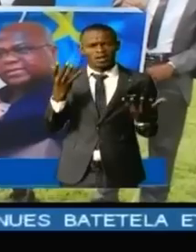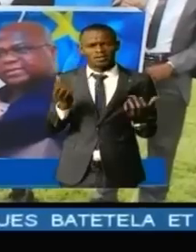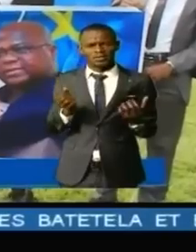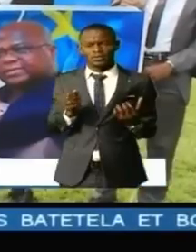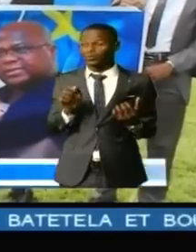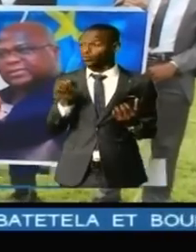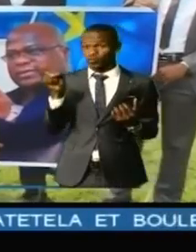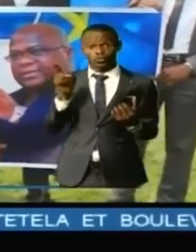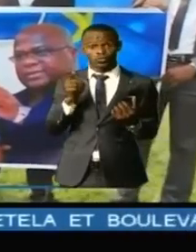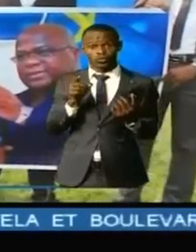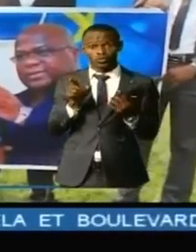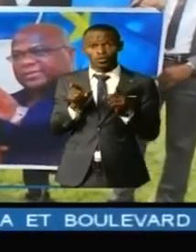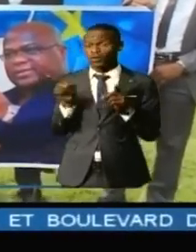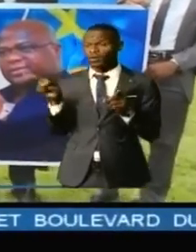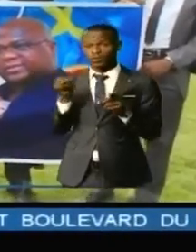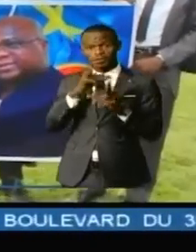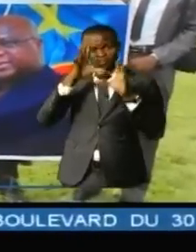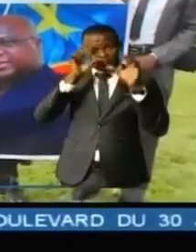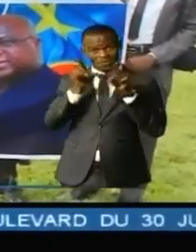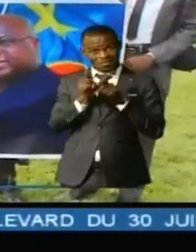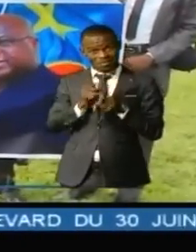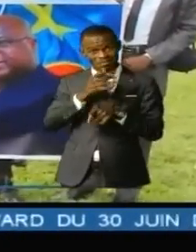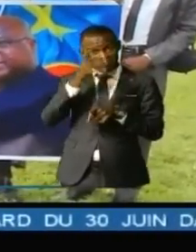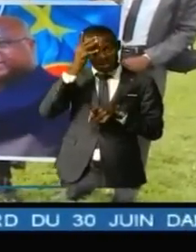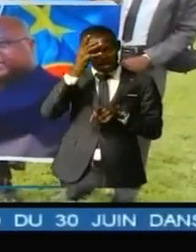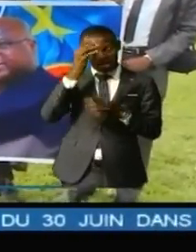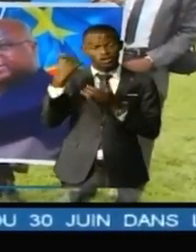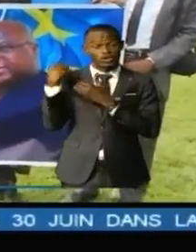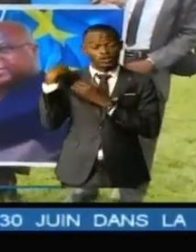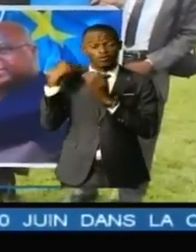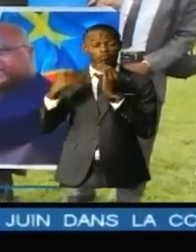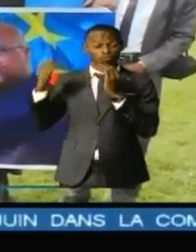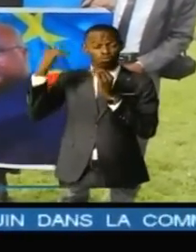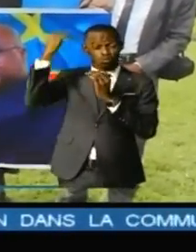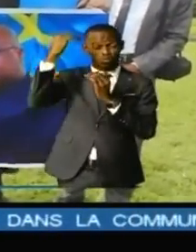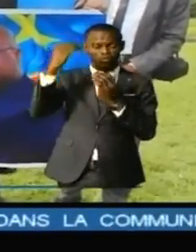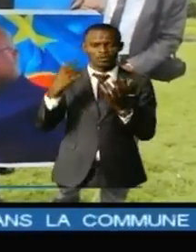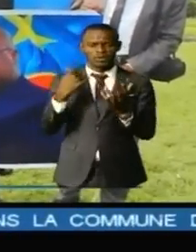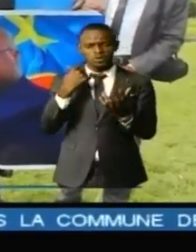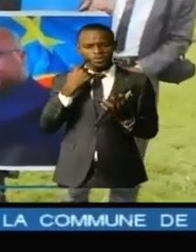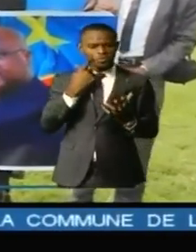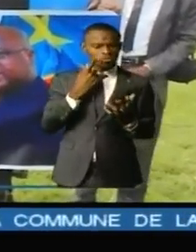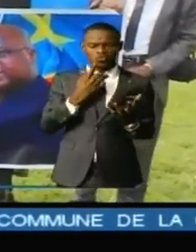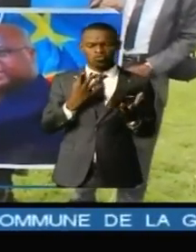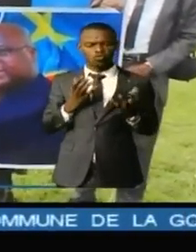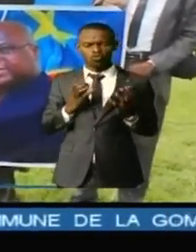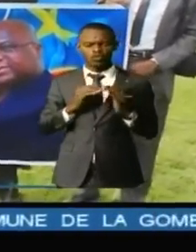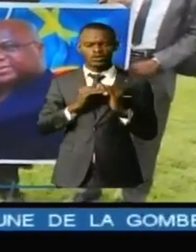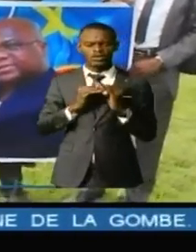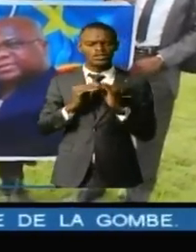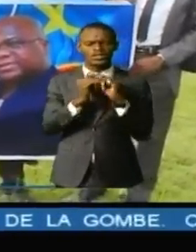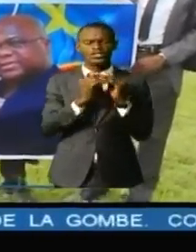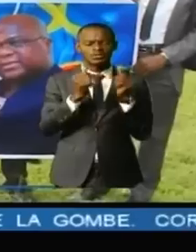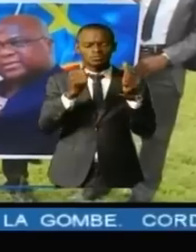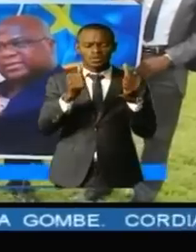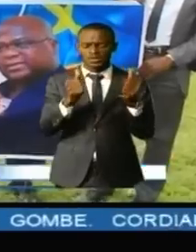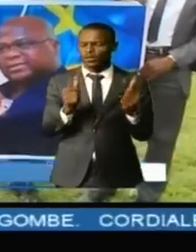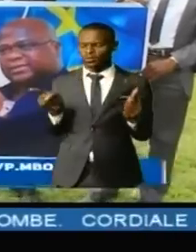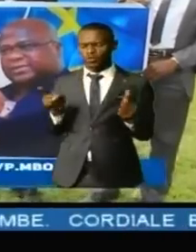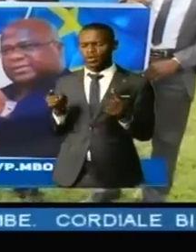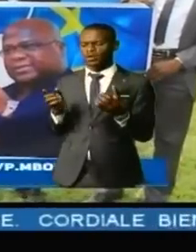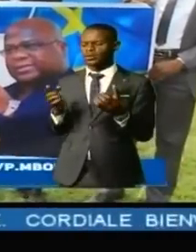fonctionnement des institutions de la République, ayant un sens très élevé de justice, il vous plaira de bien vouloir